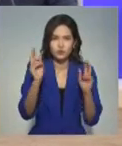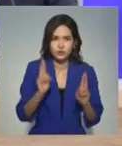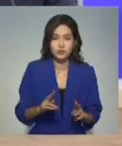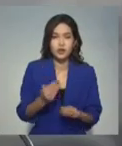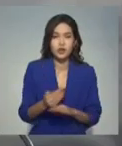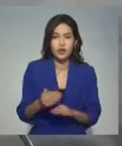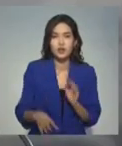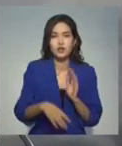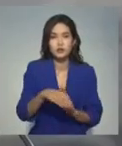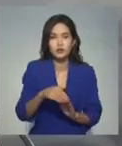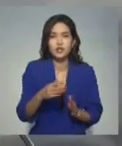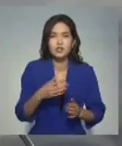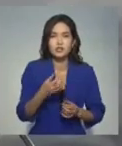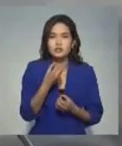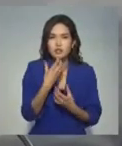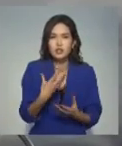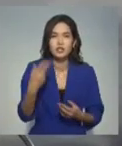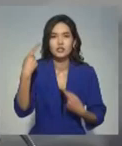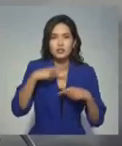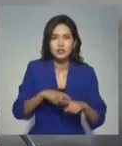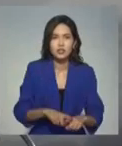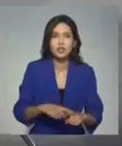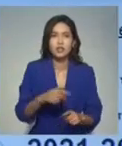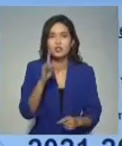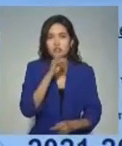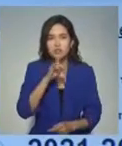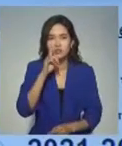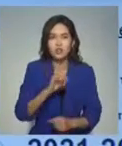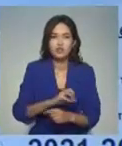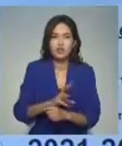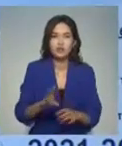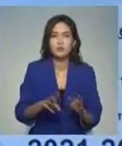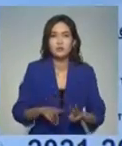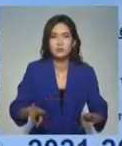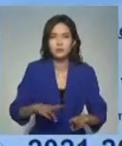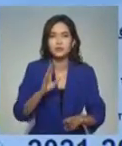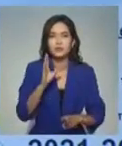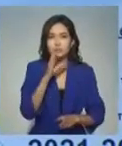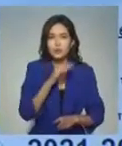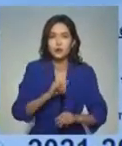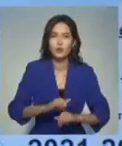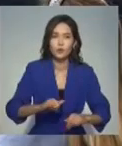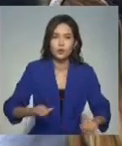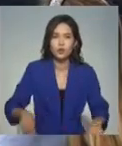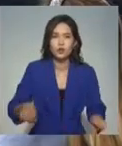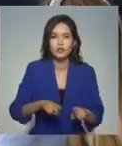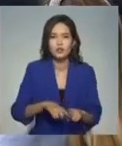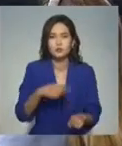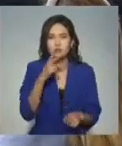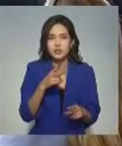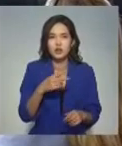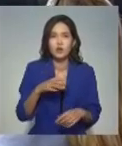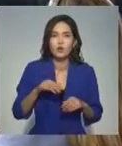на этапе выбора надежных технологий, а вот по части топливного обеспечения в Минэнерго могли бы и ускориться. С таким замечанием на